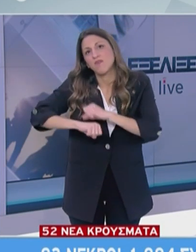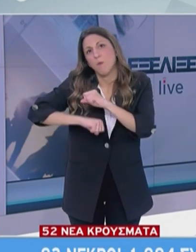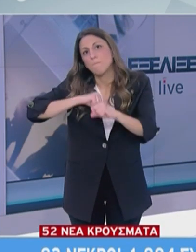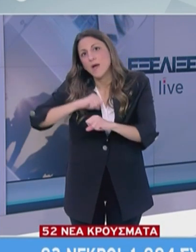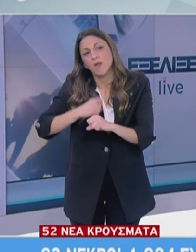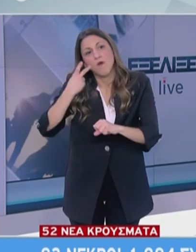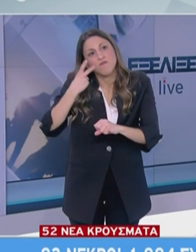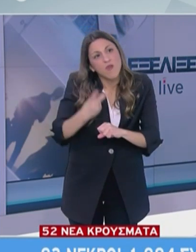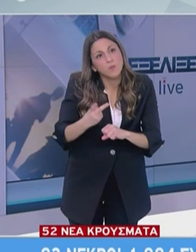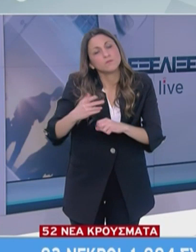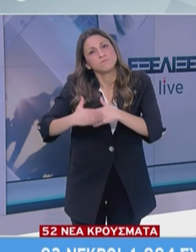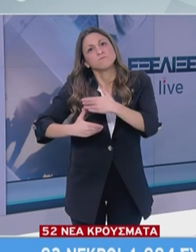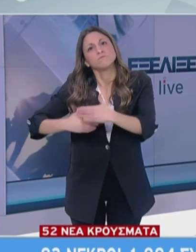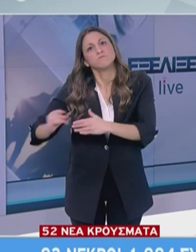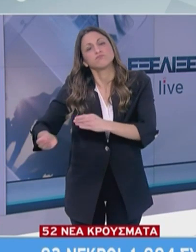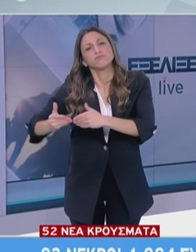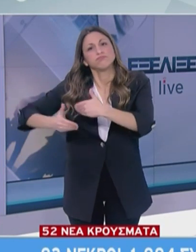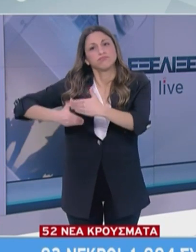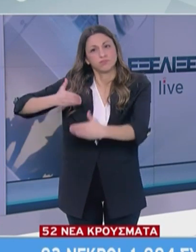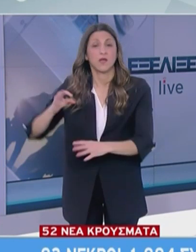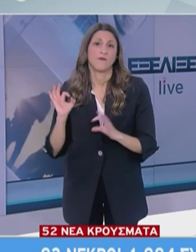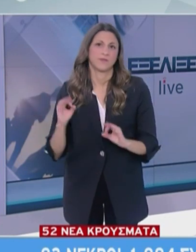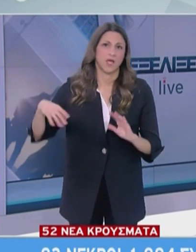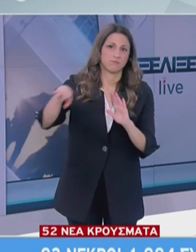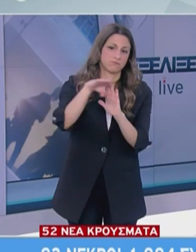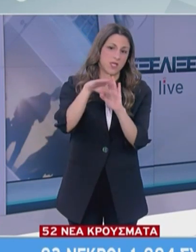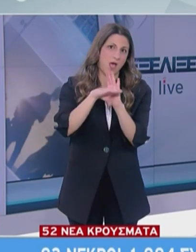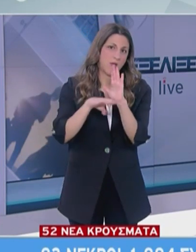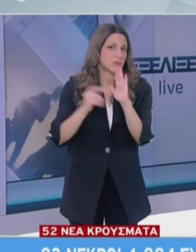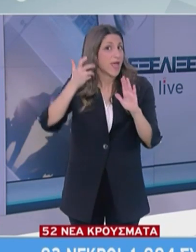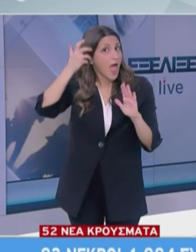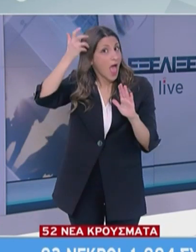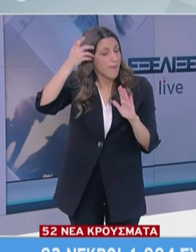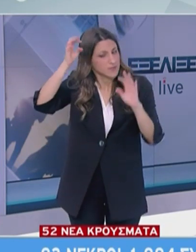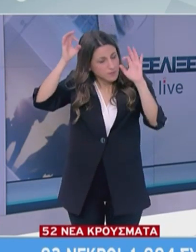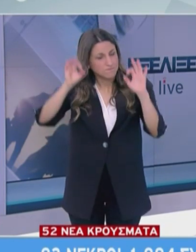υπάρχοντα διαθέσιμα δεδομένα και τηρώντας βέβαια πάντα τους κανόνες της επιστήμης.